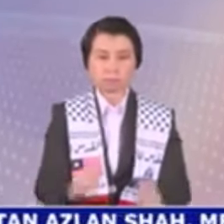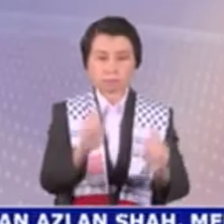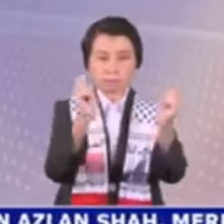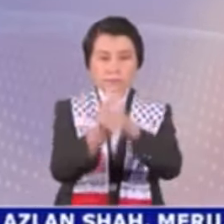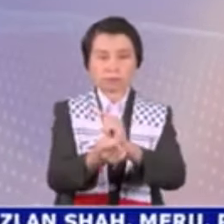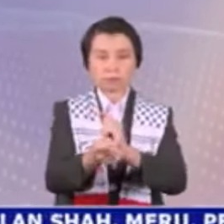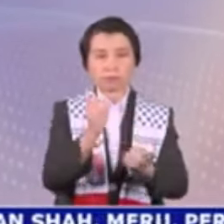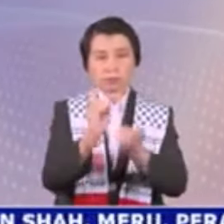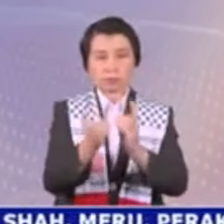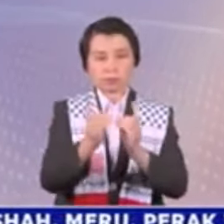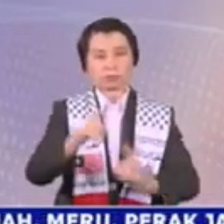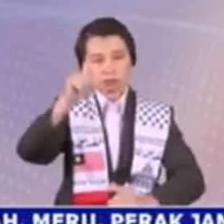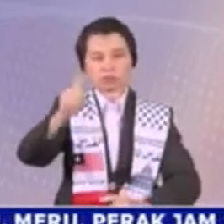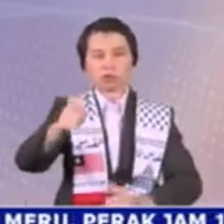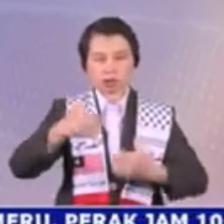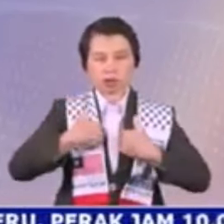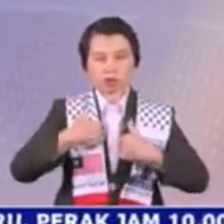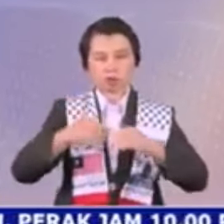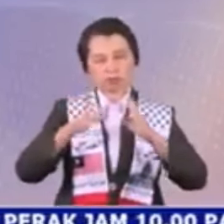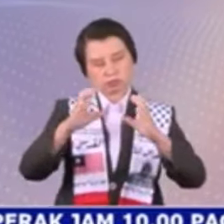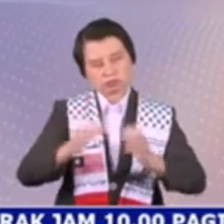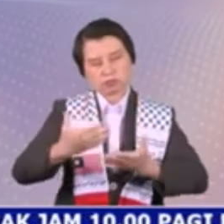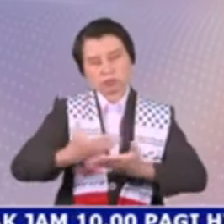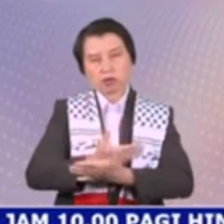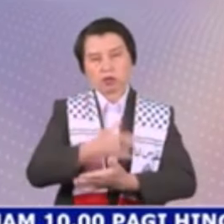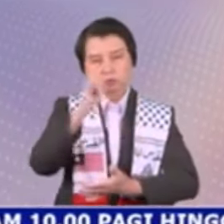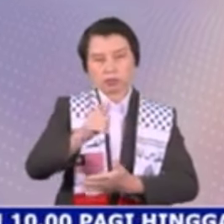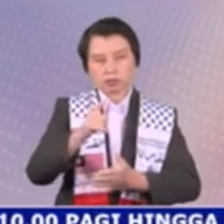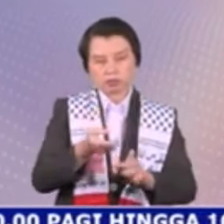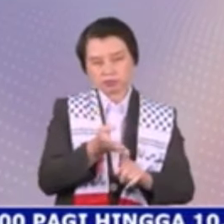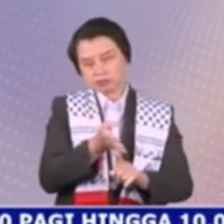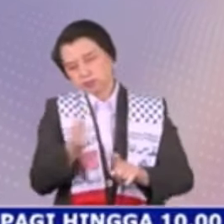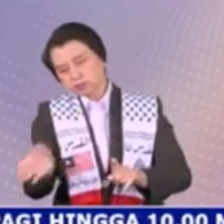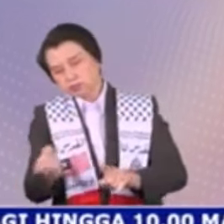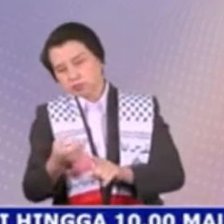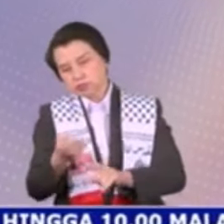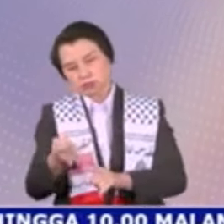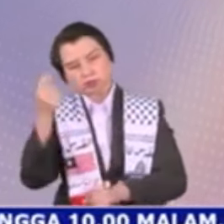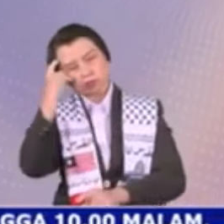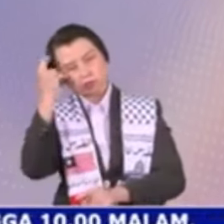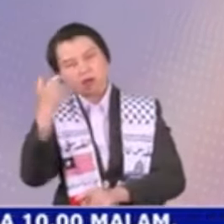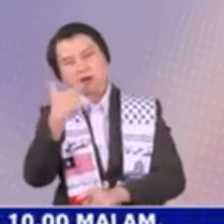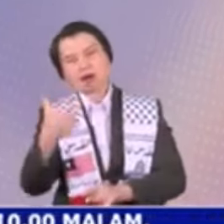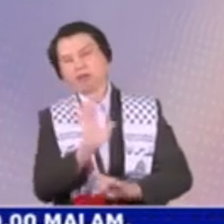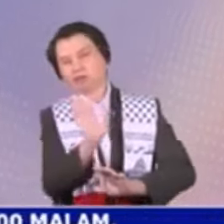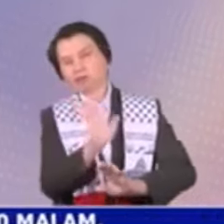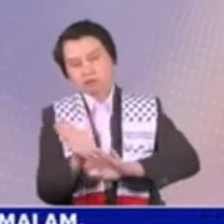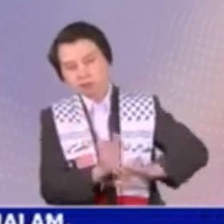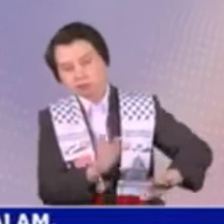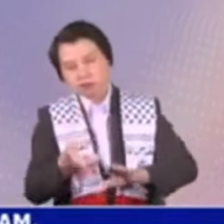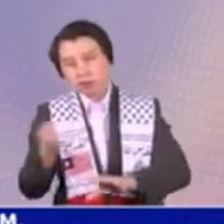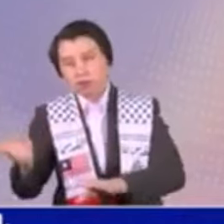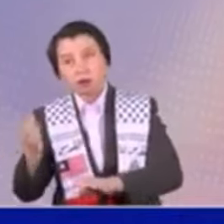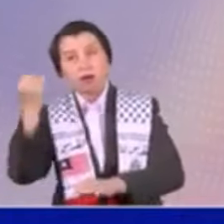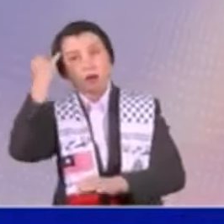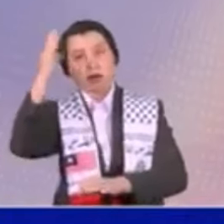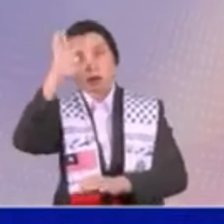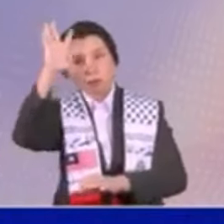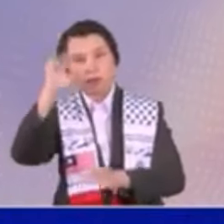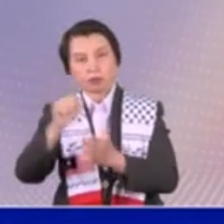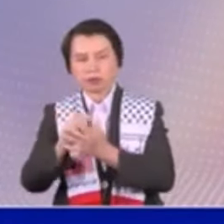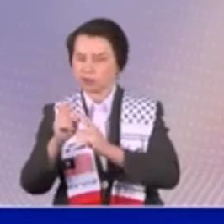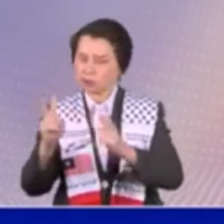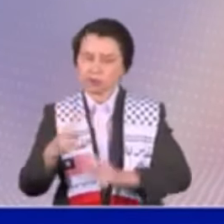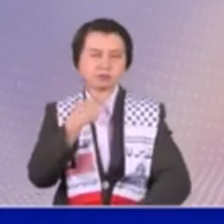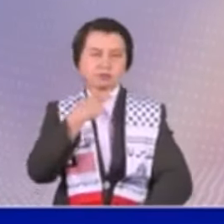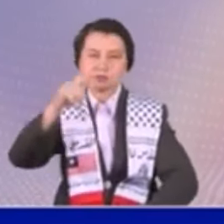Transformasi digital memerlukan pendekatan baharu dan perlu keluar dari kerangka pemikiran lama kepada suatu yang sangat